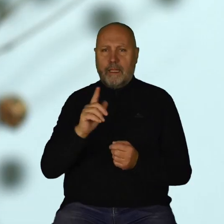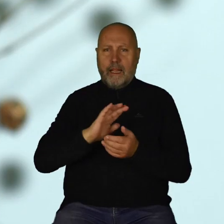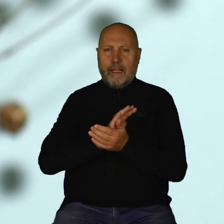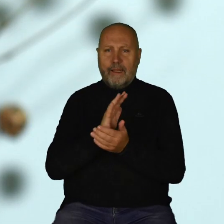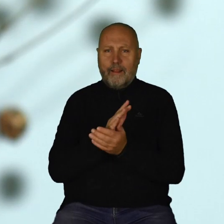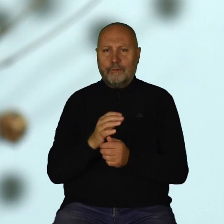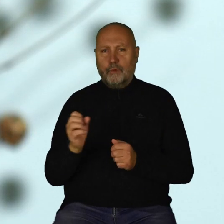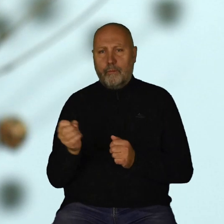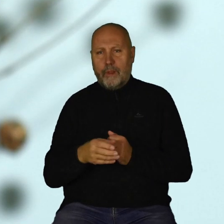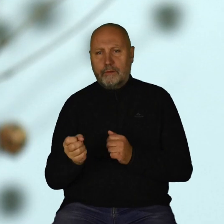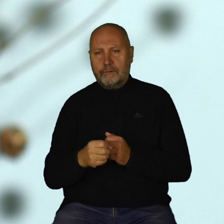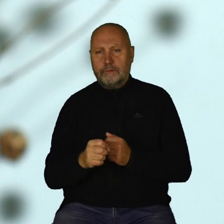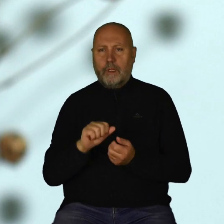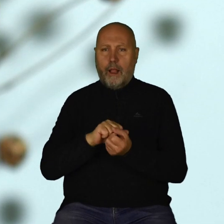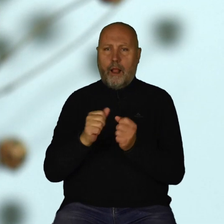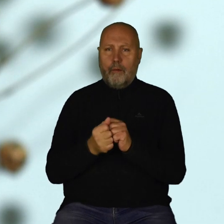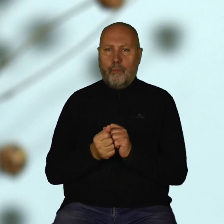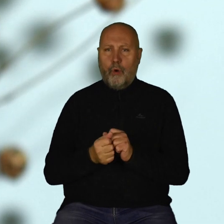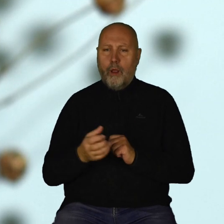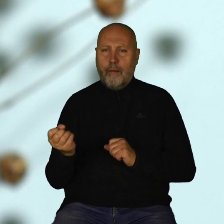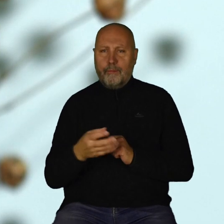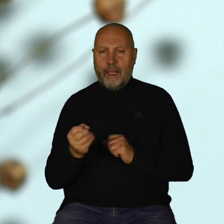Urodzajna gliniasto